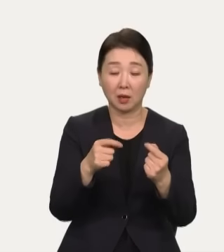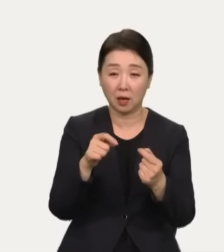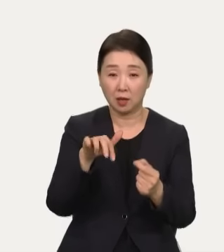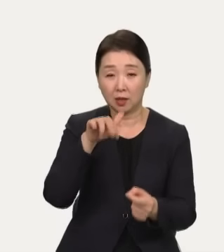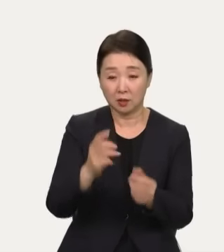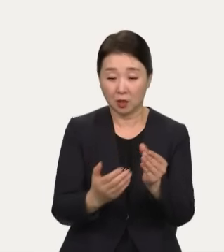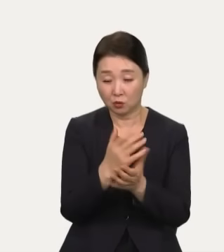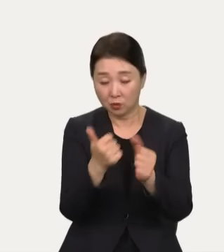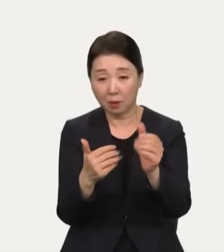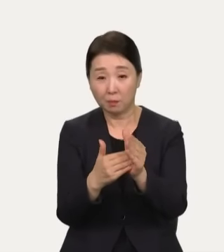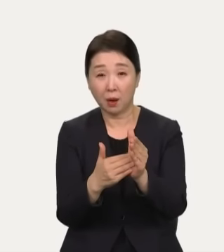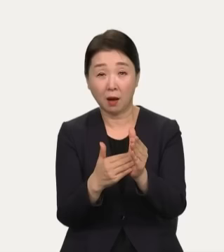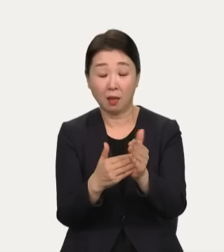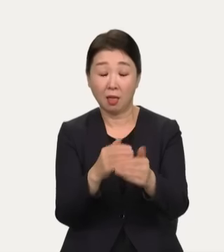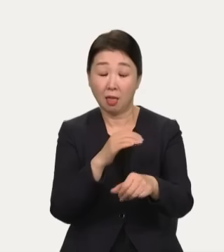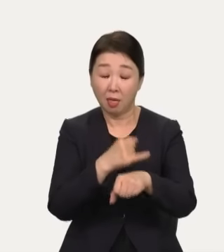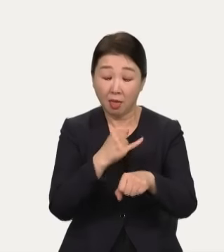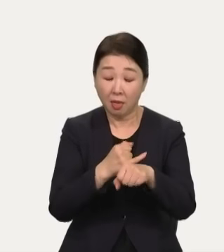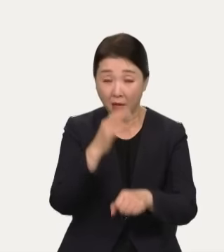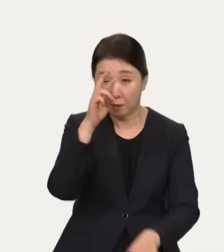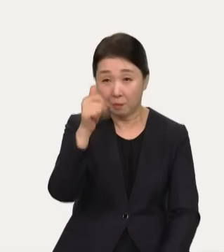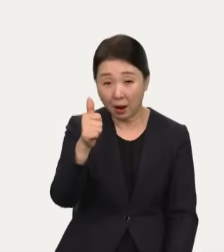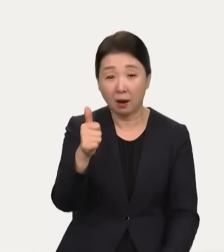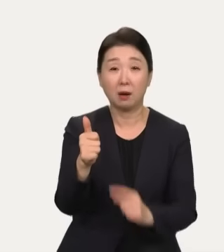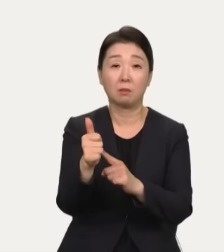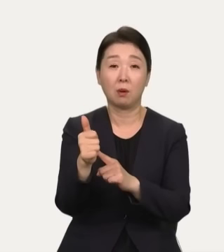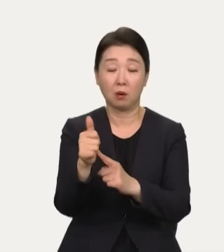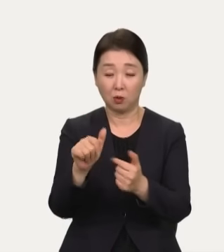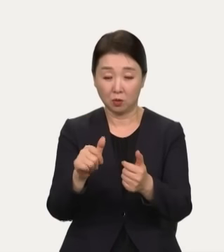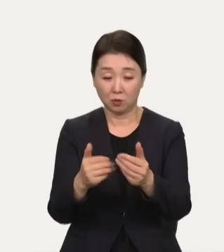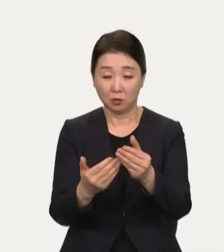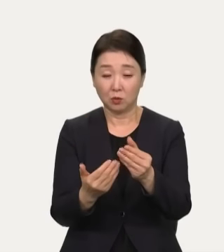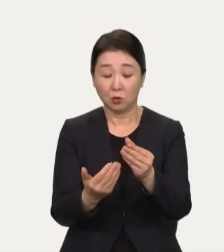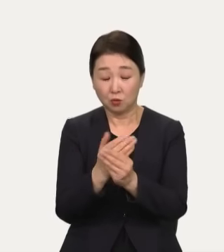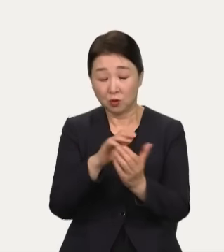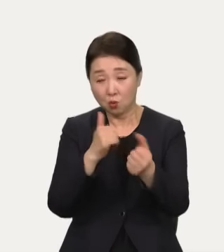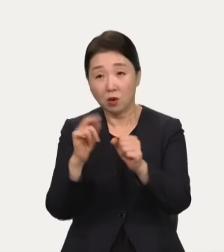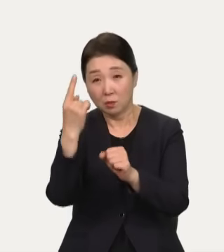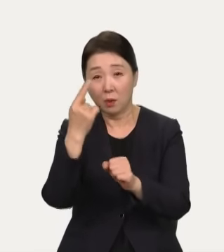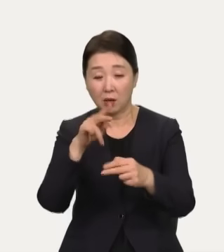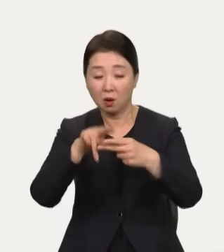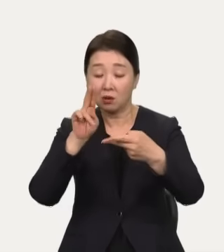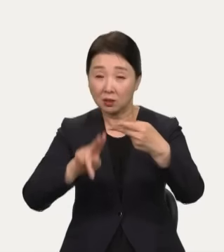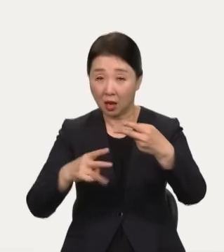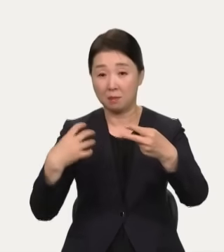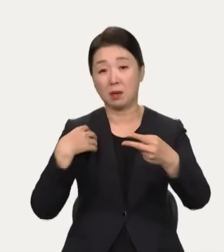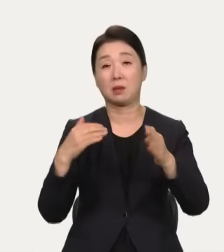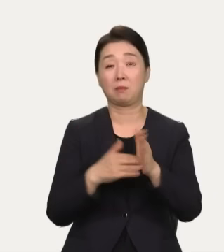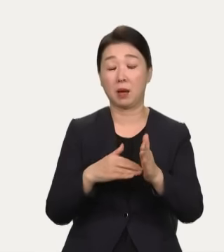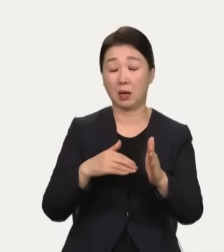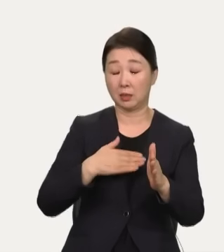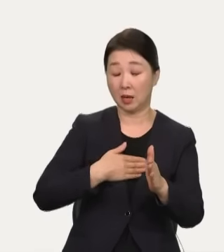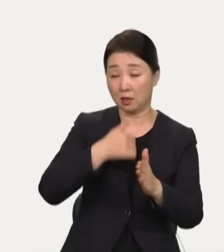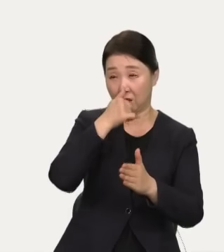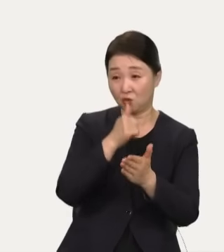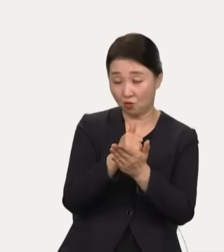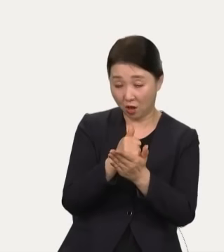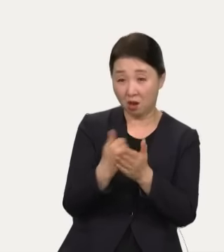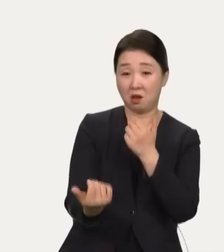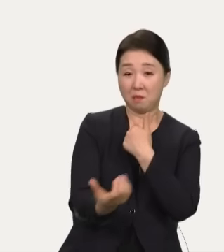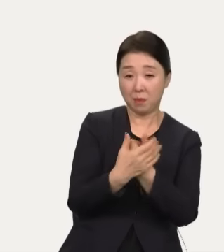변사 사건만 처리할 수 있는 박 전 단장이 무리하게 순직의 원인 범죄인 형사 사건까지 맡아 자신에게 혐의를 적용해